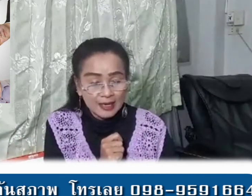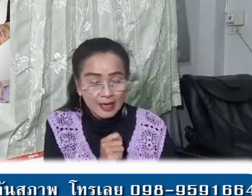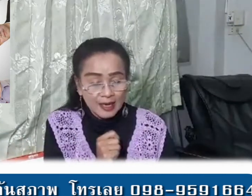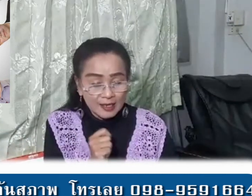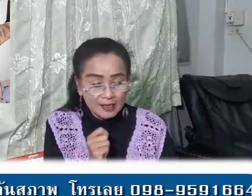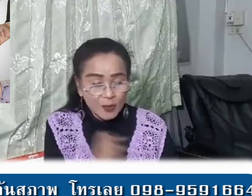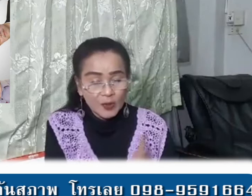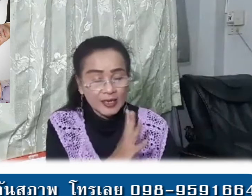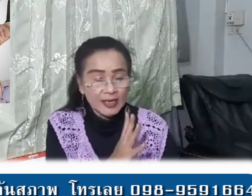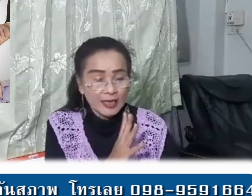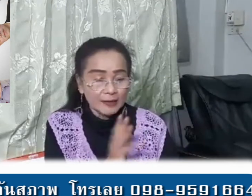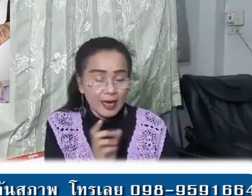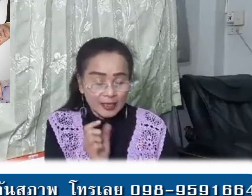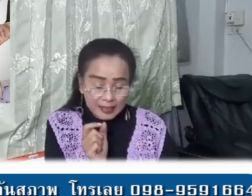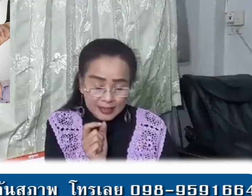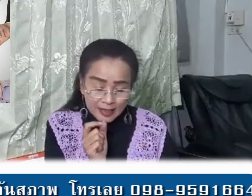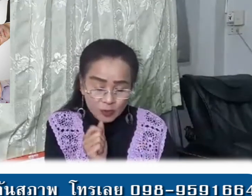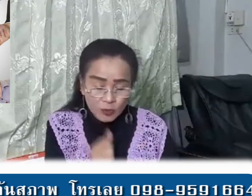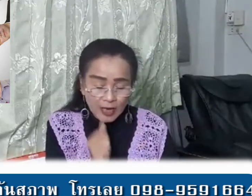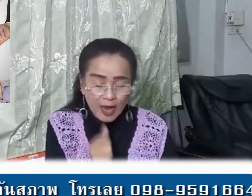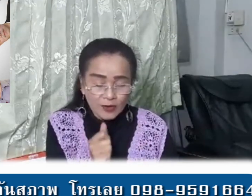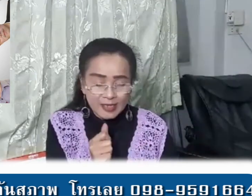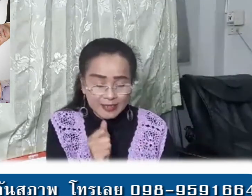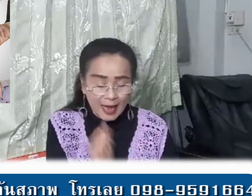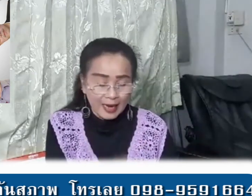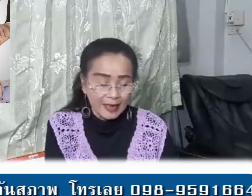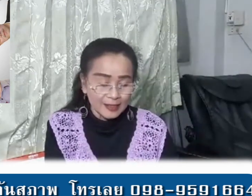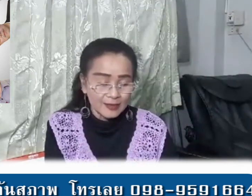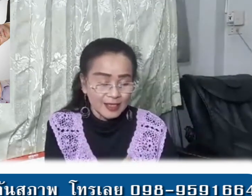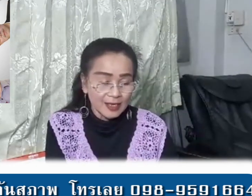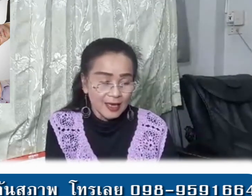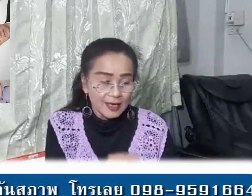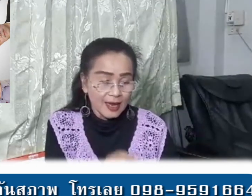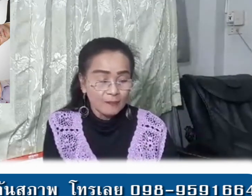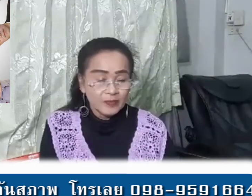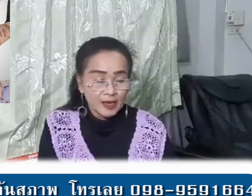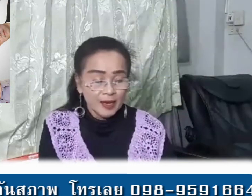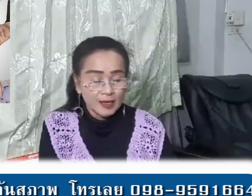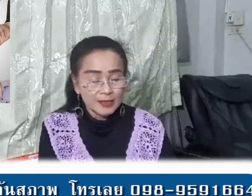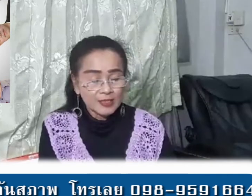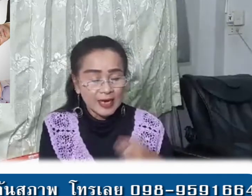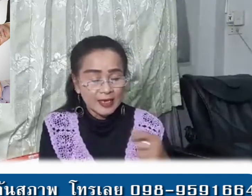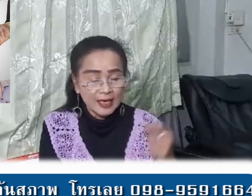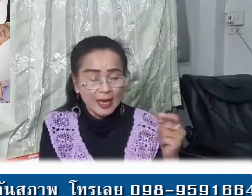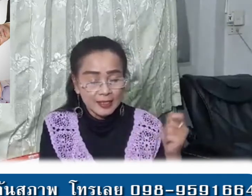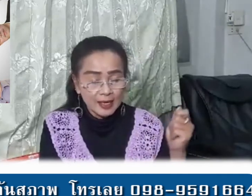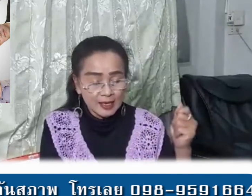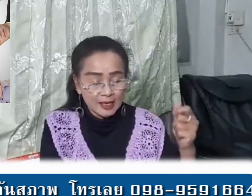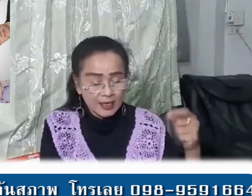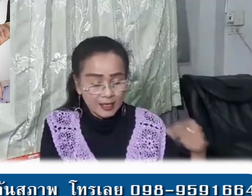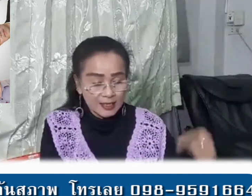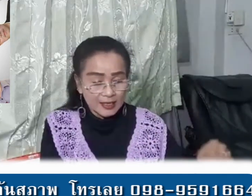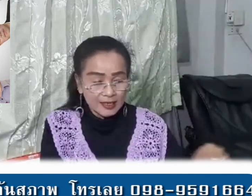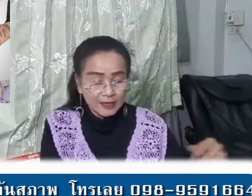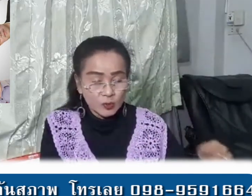าแต่ว่านามสกุลเขาเนี่ยจะต่างกันอีตรงที่นะคะวัชรกันนิกาเนี่ยนามสกุลเขาจะมีร